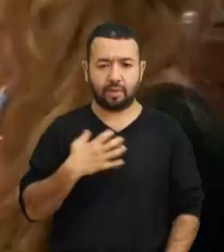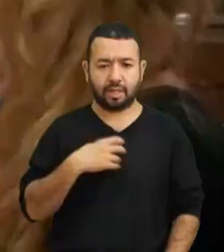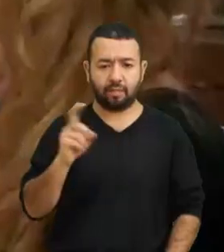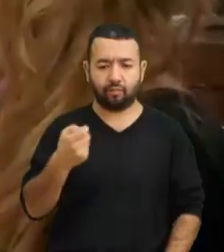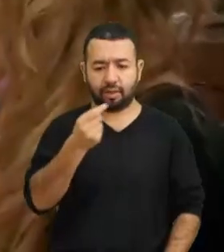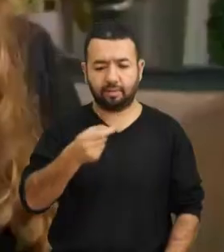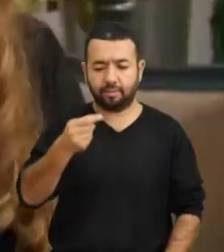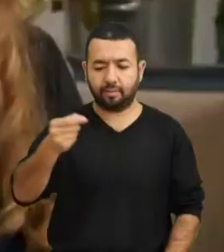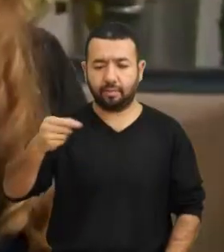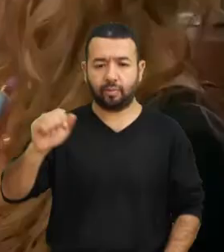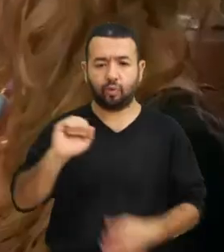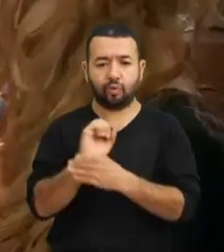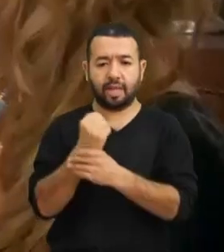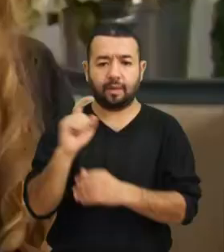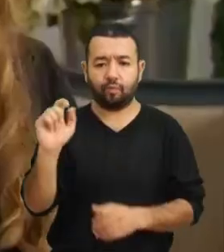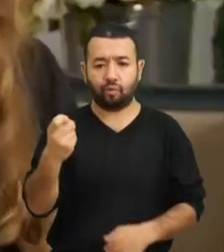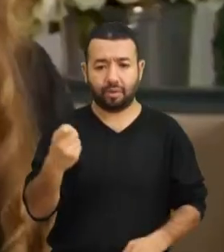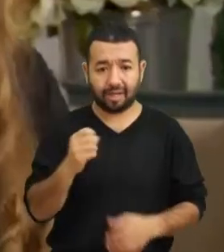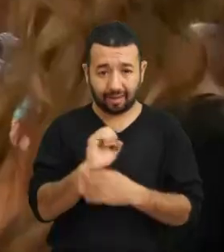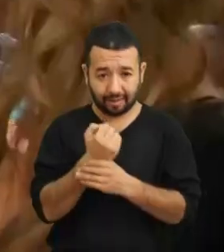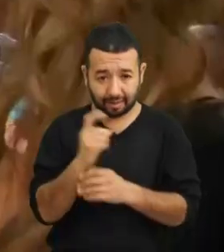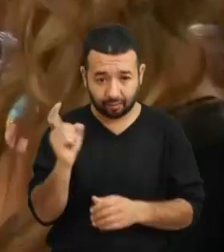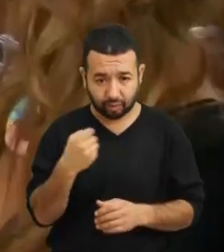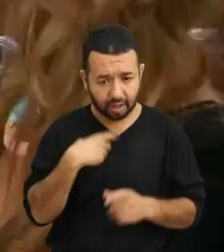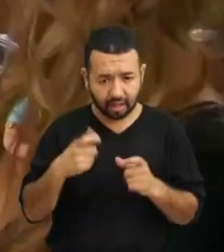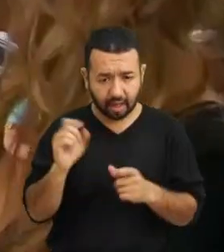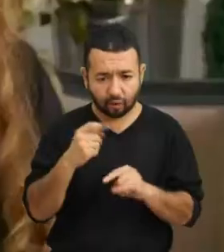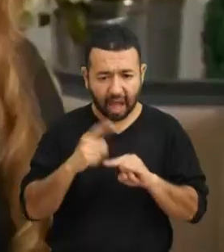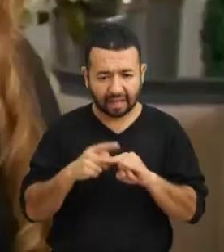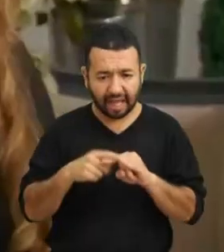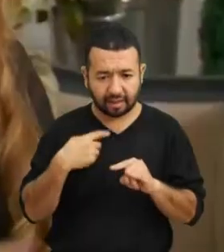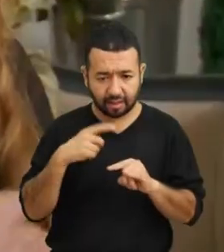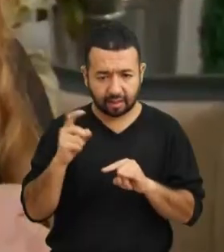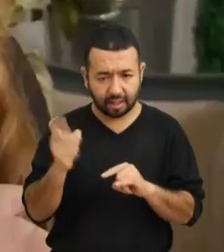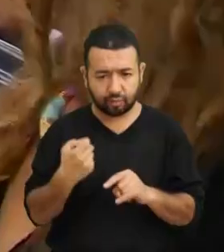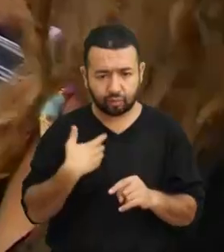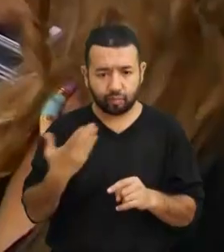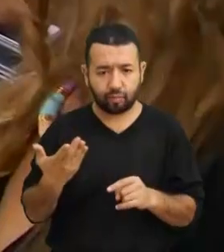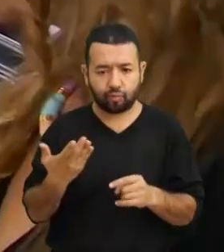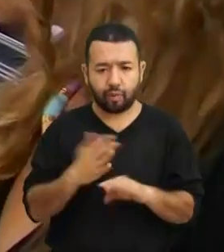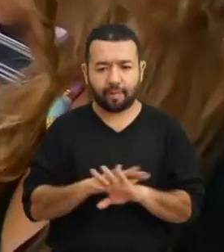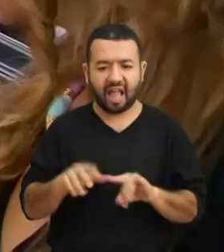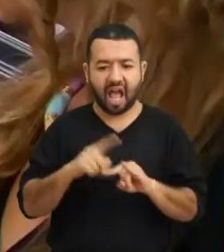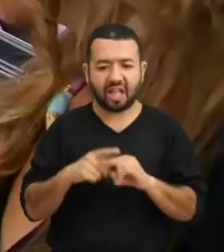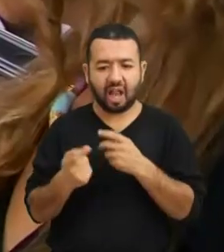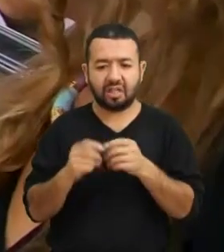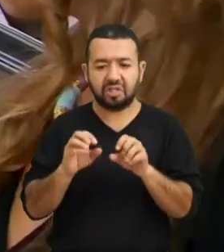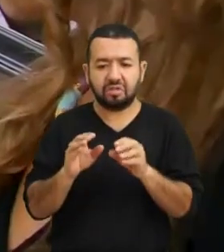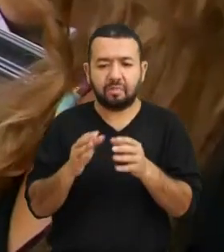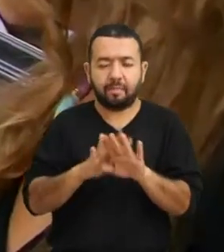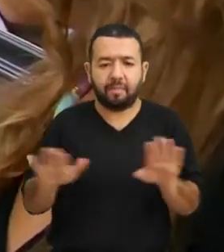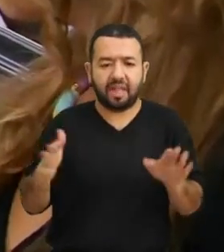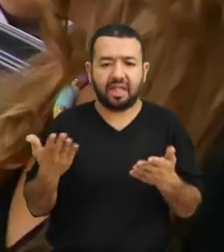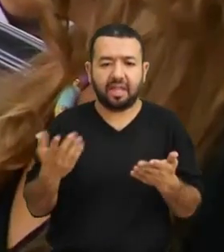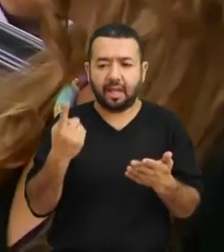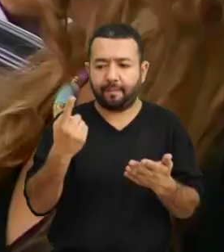bulacaksın. Hattatçı mı? Evet. Hattat. Ben nereden bulayım hayatım Hattat'ı ya? Onların nesli tükenmiştir ya bir tane yakalmıştır ya da o da